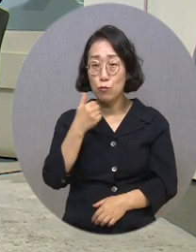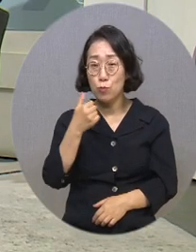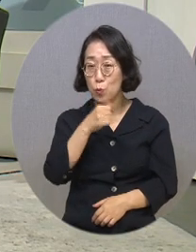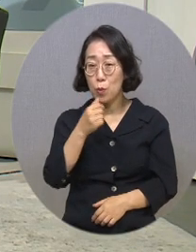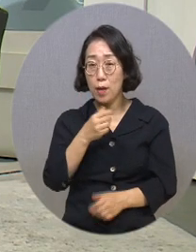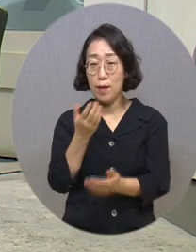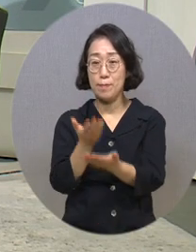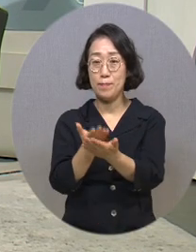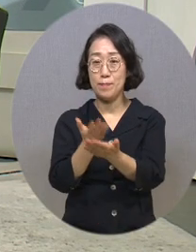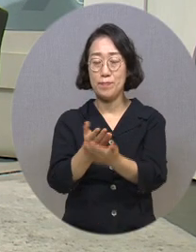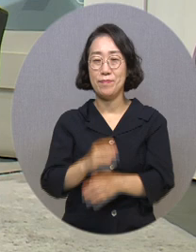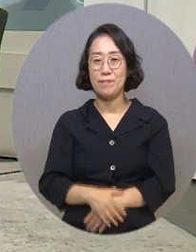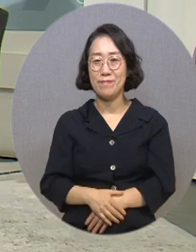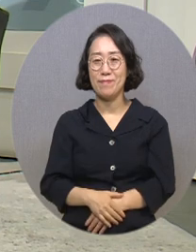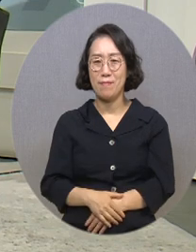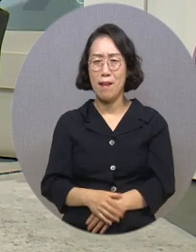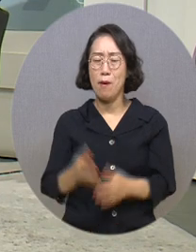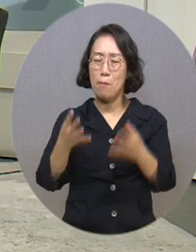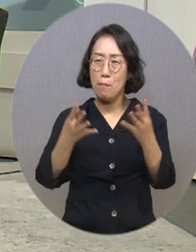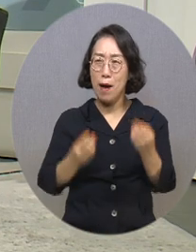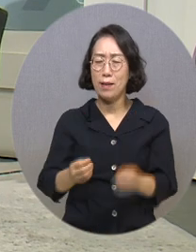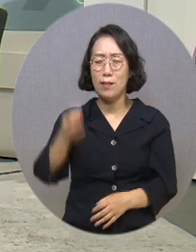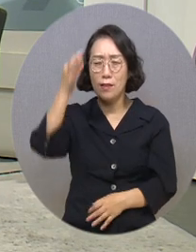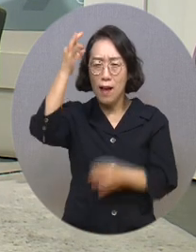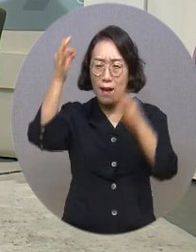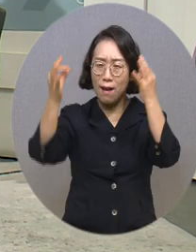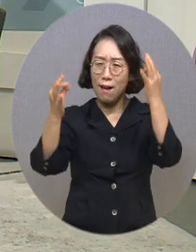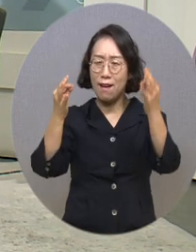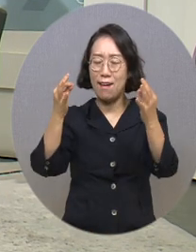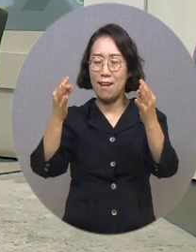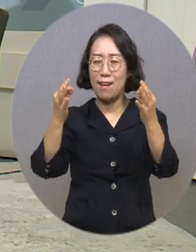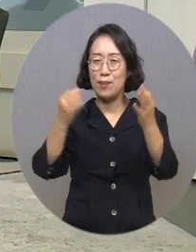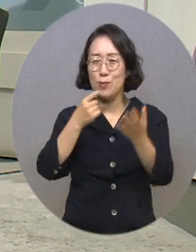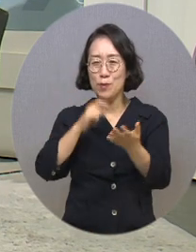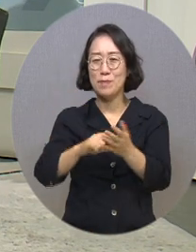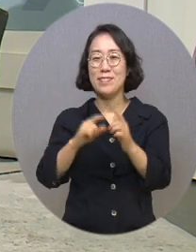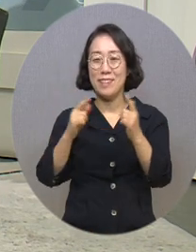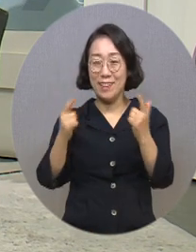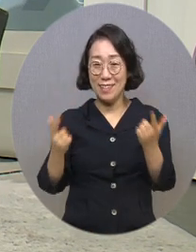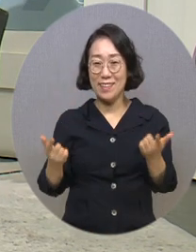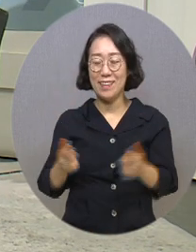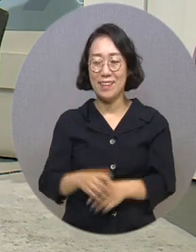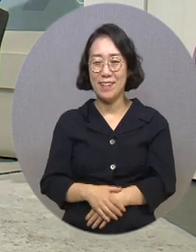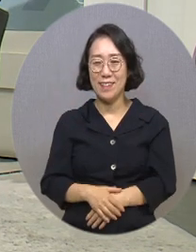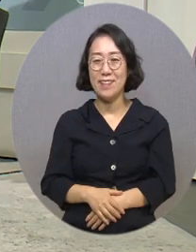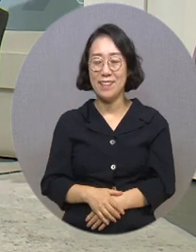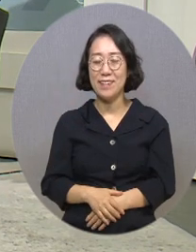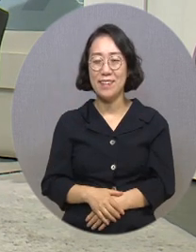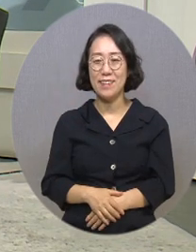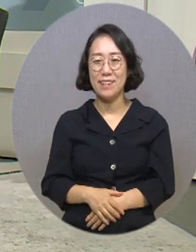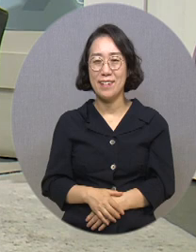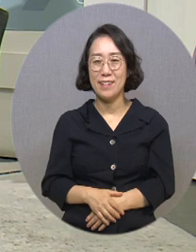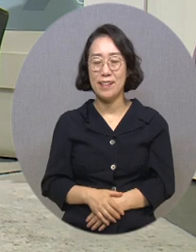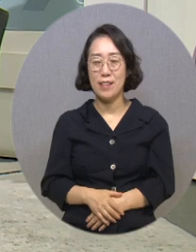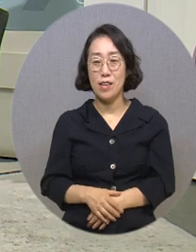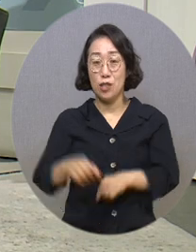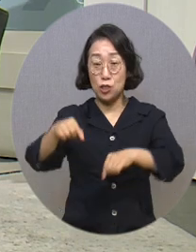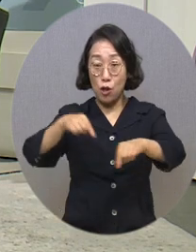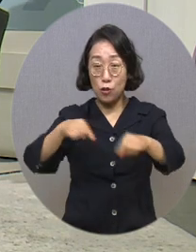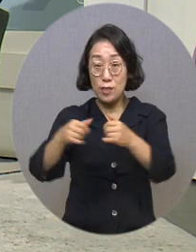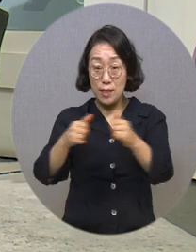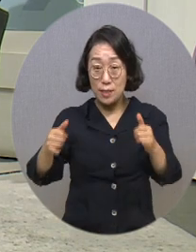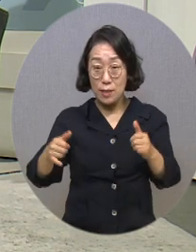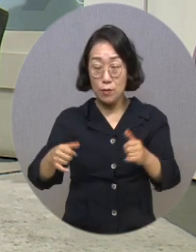수 있어요? 예, 뭐 하도 많아서 제가 소개를 언뜻 생각하니까 그룹별로. 예. 이 정치인 중에서는